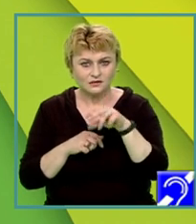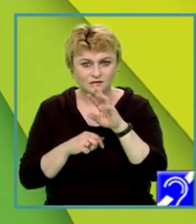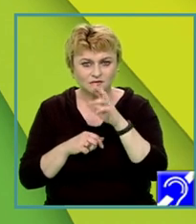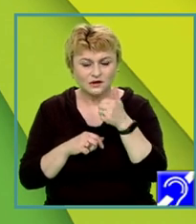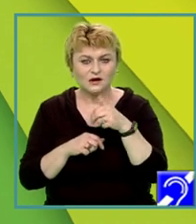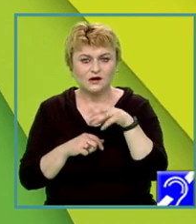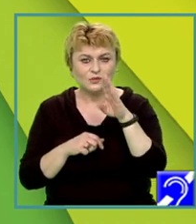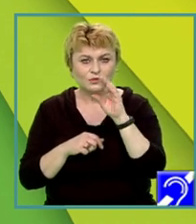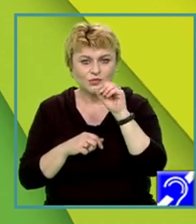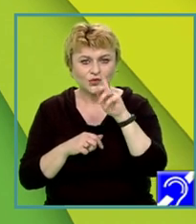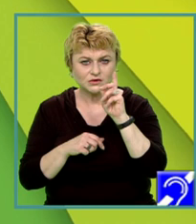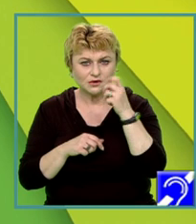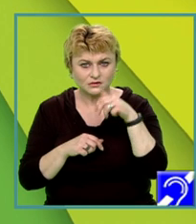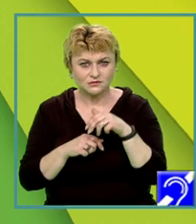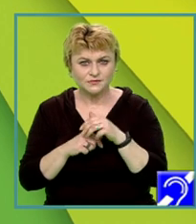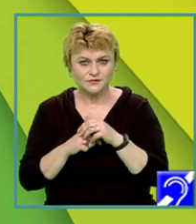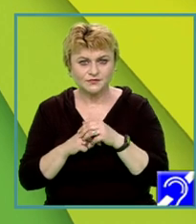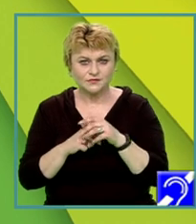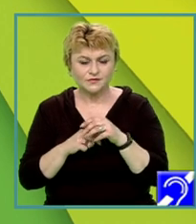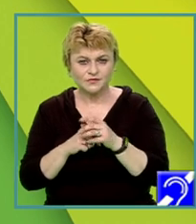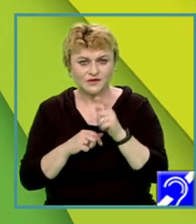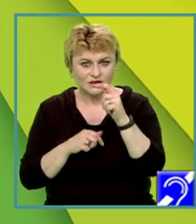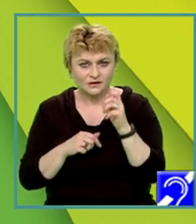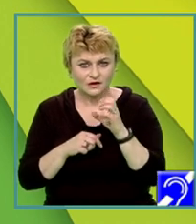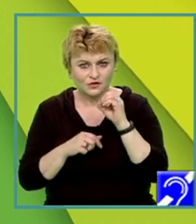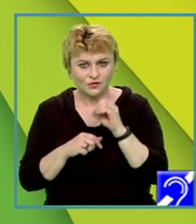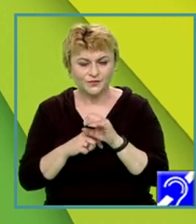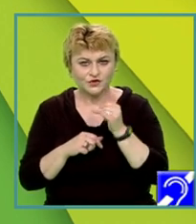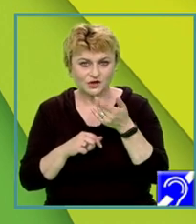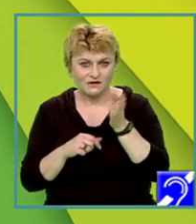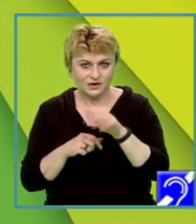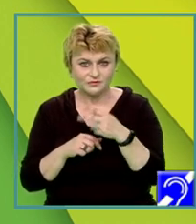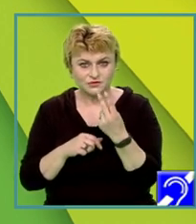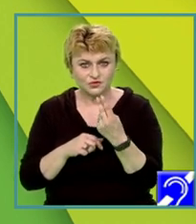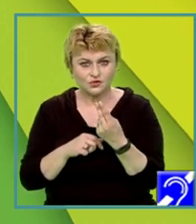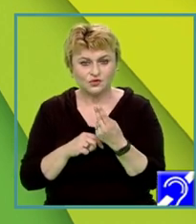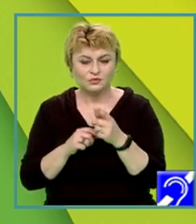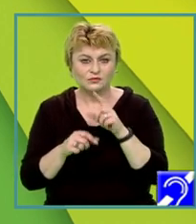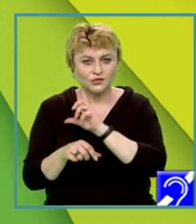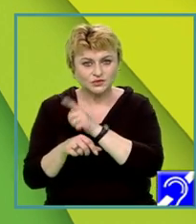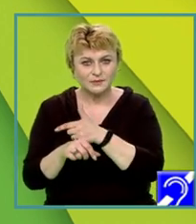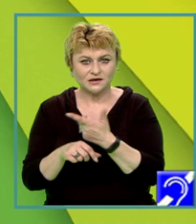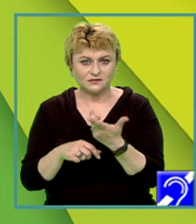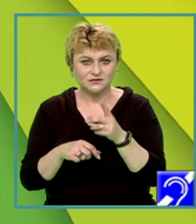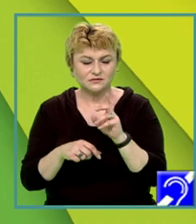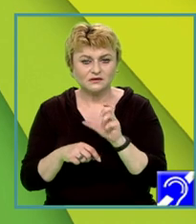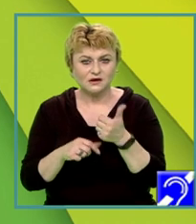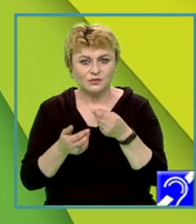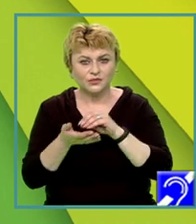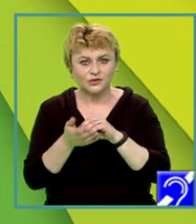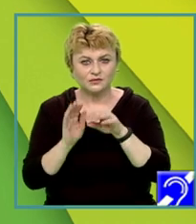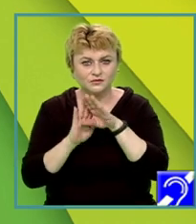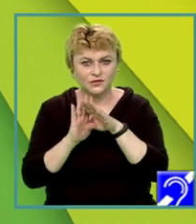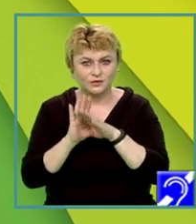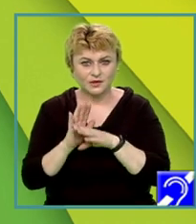Bogdan Andra teologi și Bogdan avem și aici două posibilități de a aborda acest să